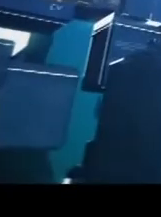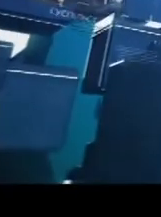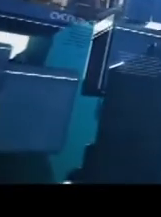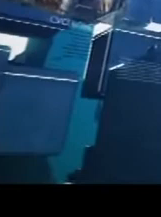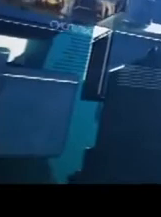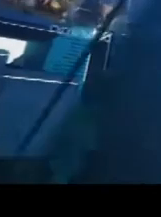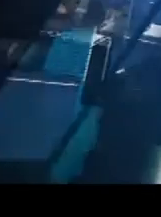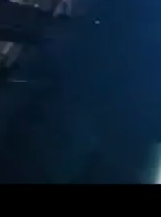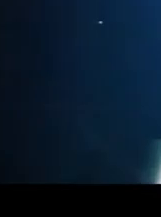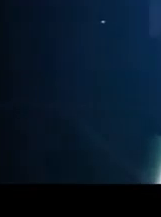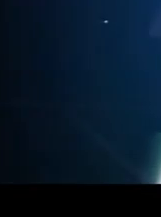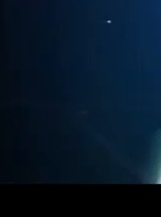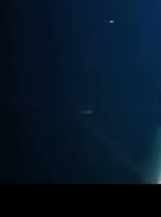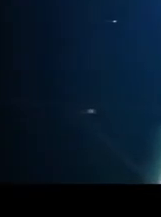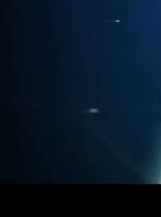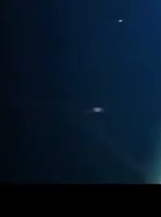Музика